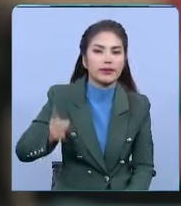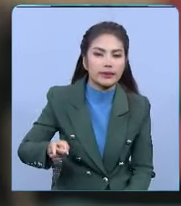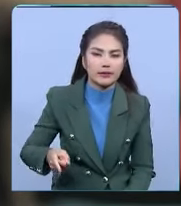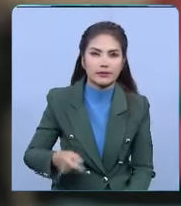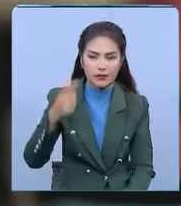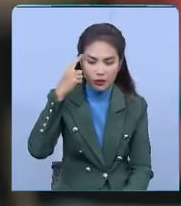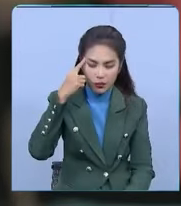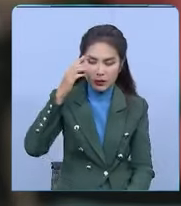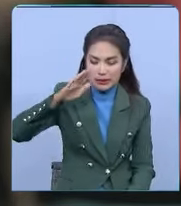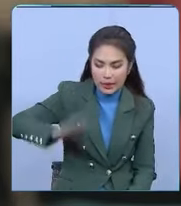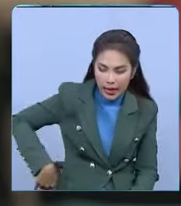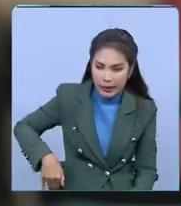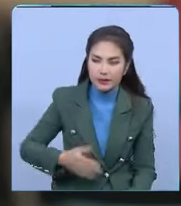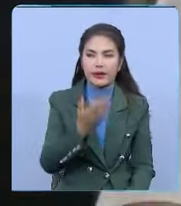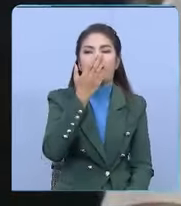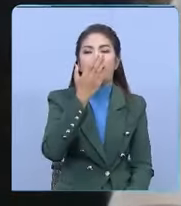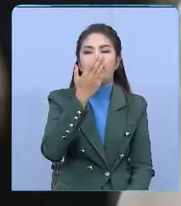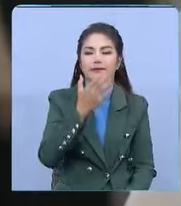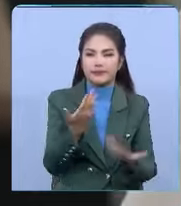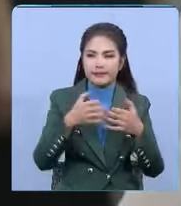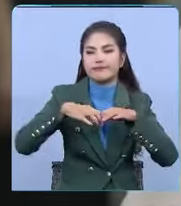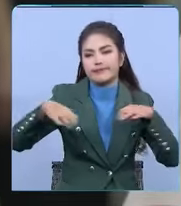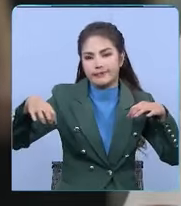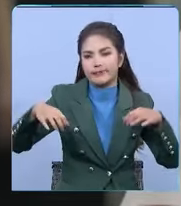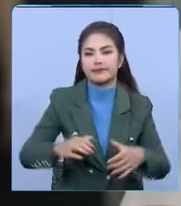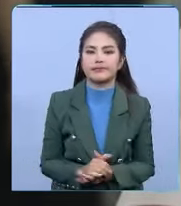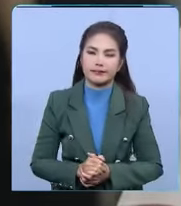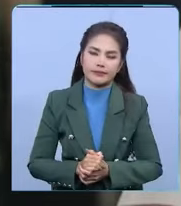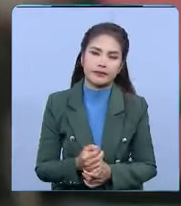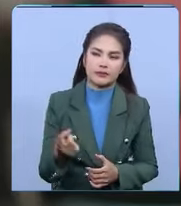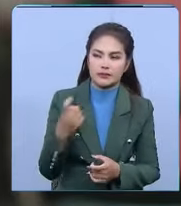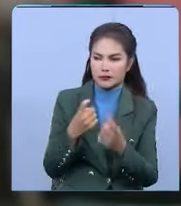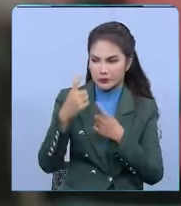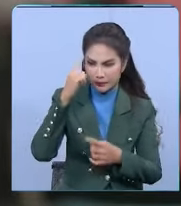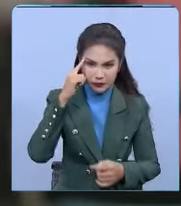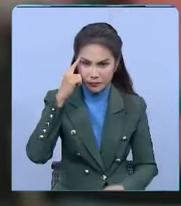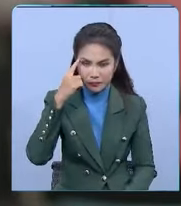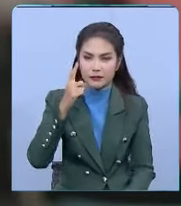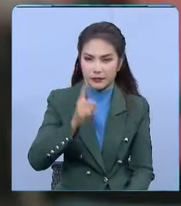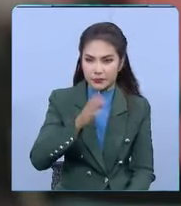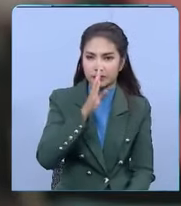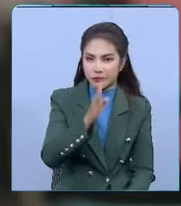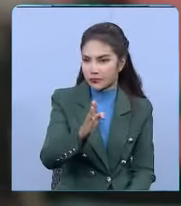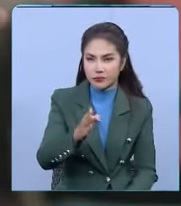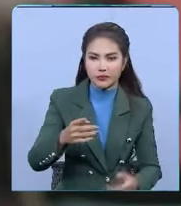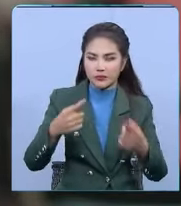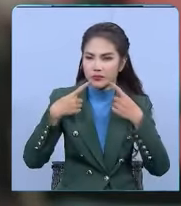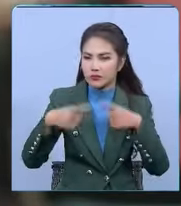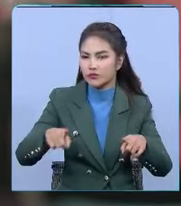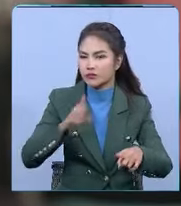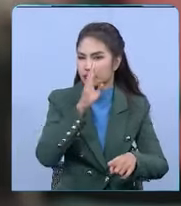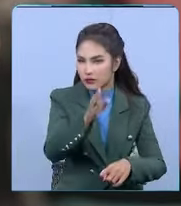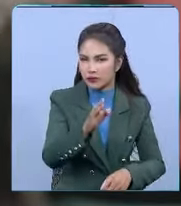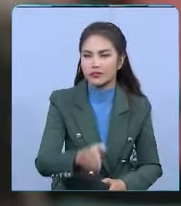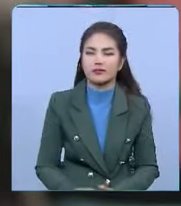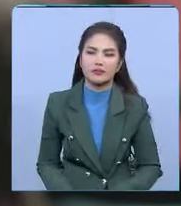นหลังนั้นก็อีกเรื่องนึงซึ่งก็มันก็มา แต่ตอนที่เขาถามที่บอกไม่รู้คือเรา ไม่รู้จริง ๆไม่ได้ว่าเป็น ไม่ได้ไม่เป็นว